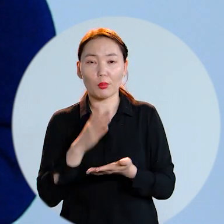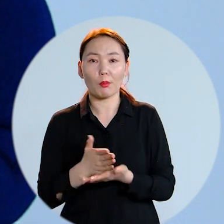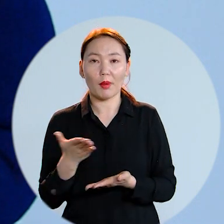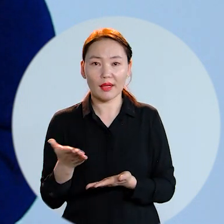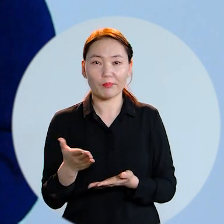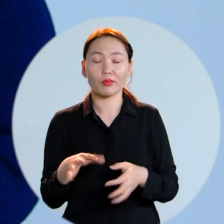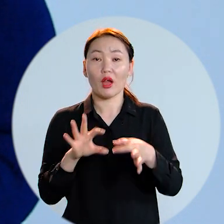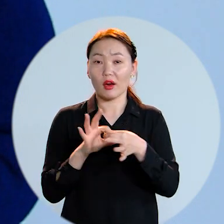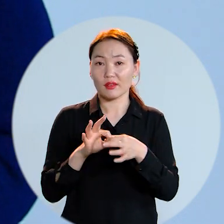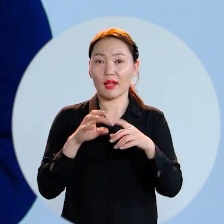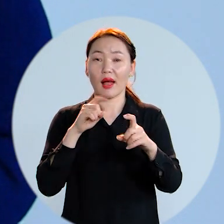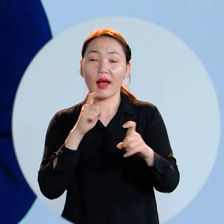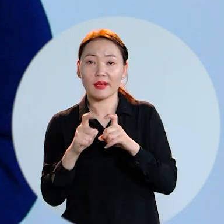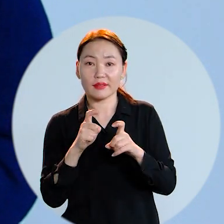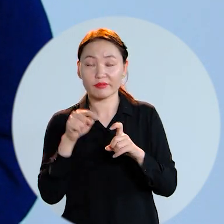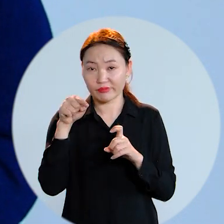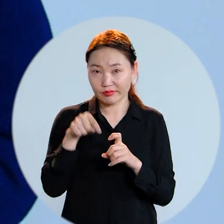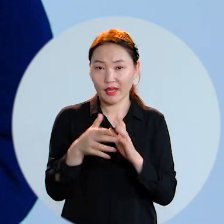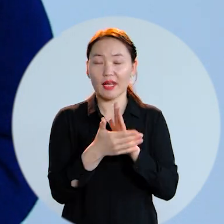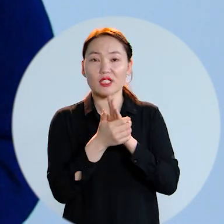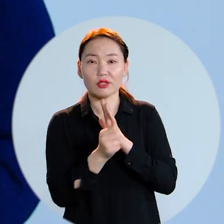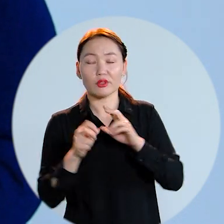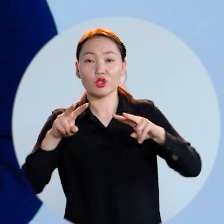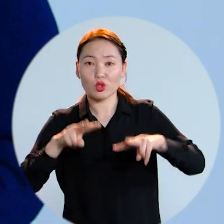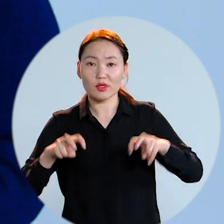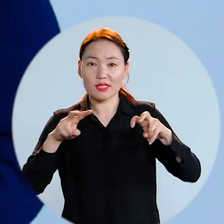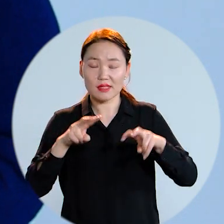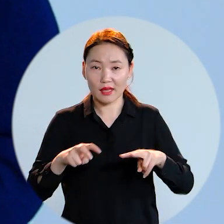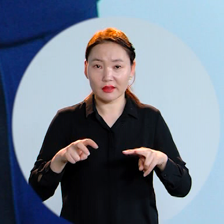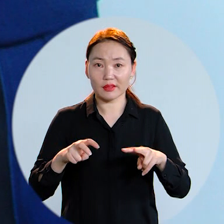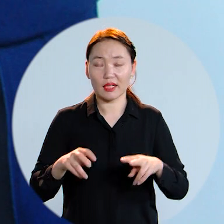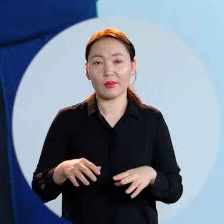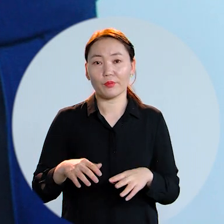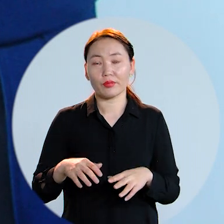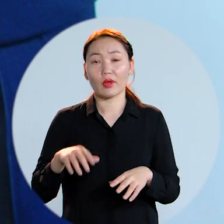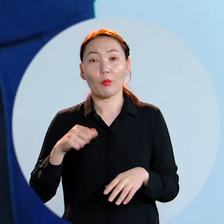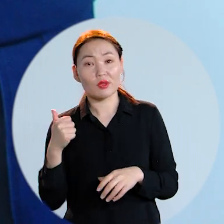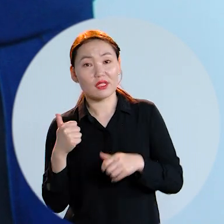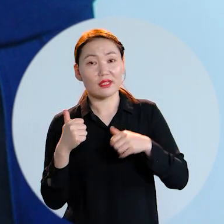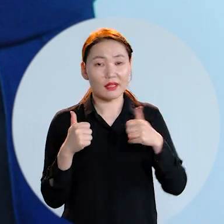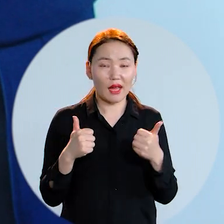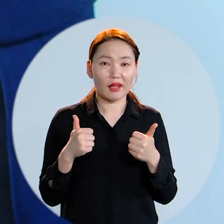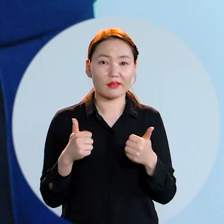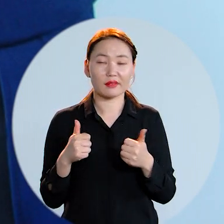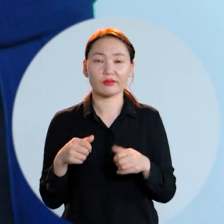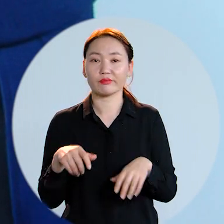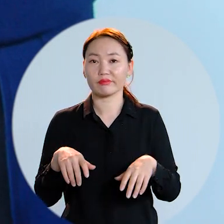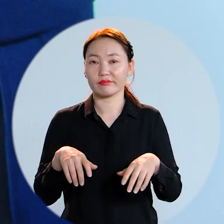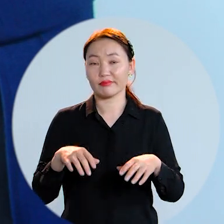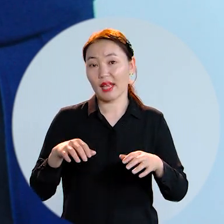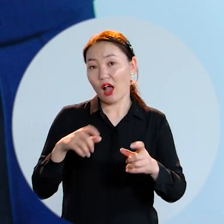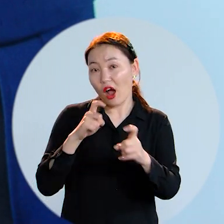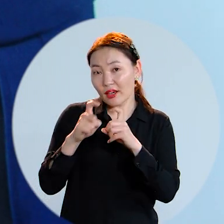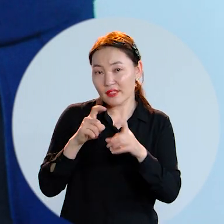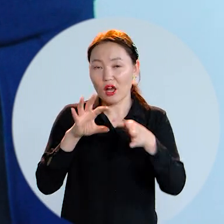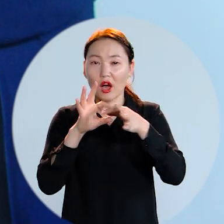холбоо тогтоох чадварын тухай судалснаар тогтоосон холбоо харилцаагаа зохицуул сурхаас гадна бусадтай ойрт нөхөрлөж шинэ хүмүүстэй